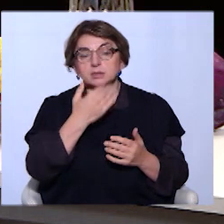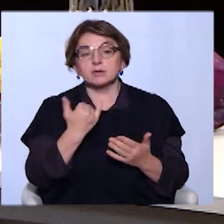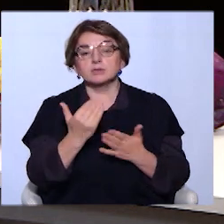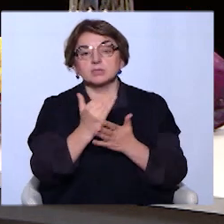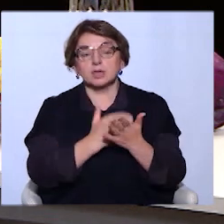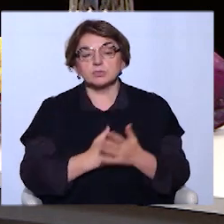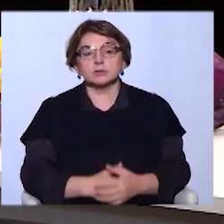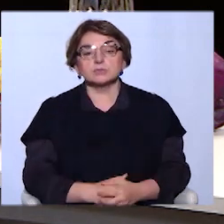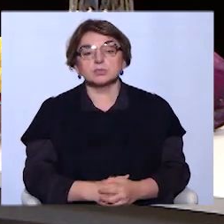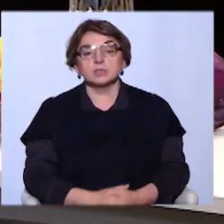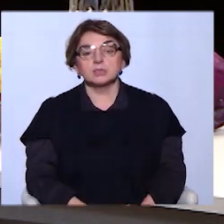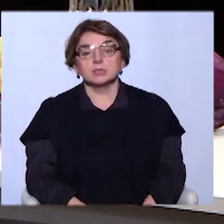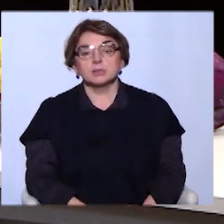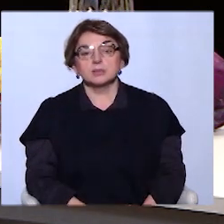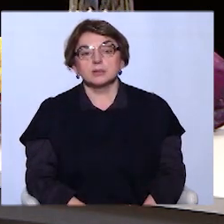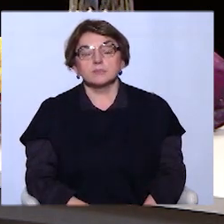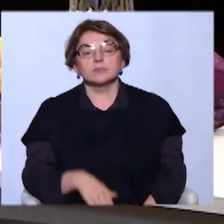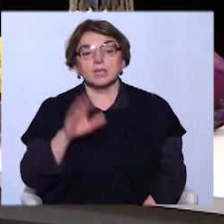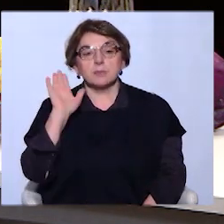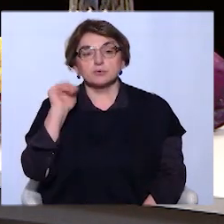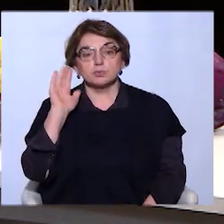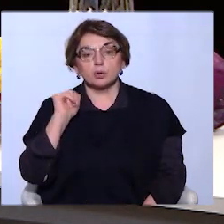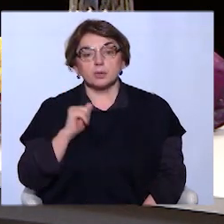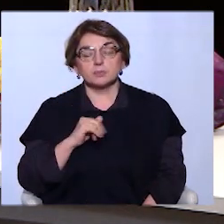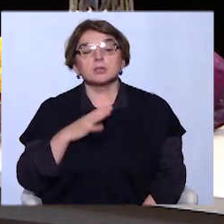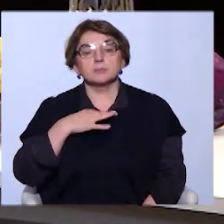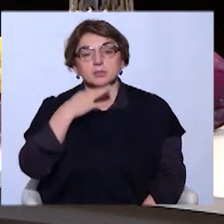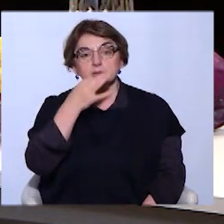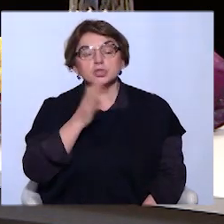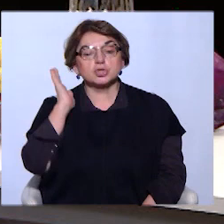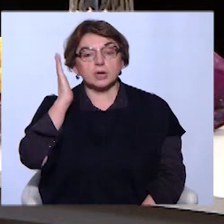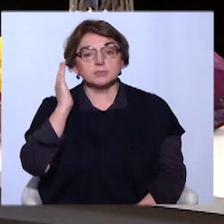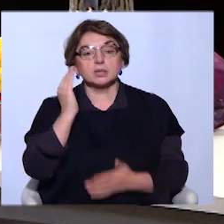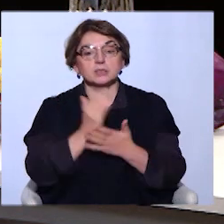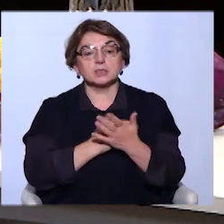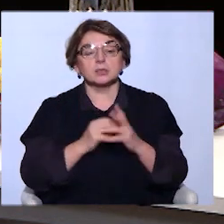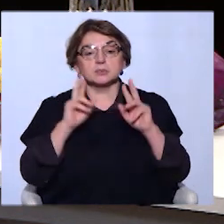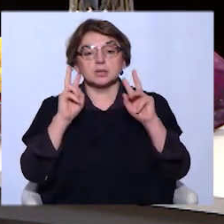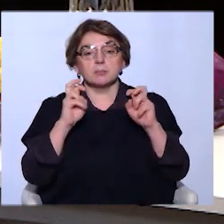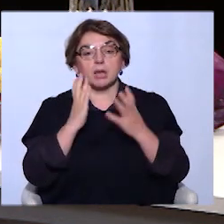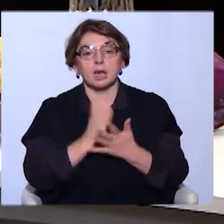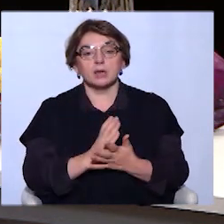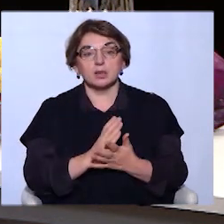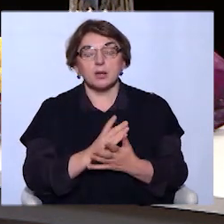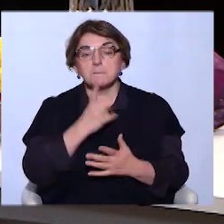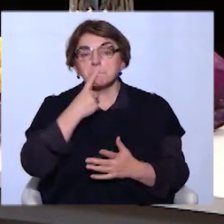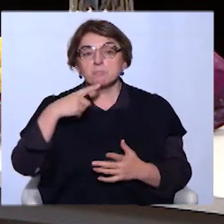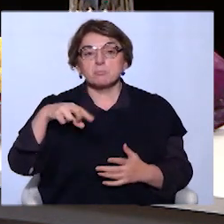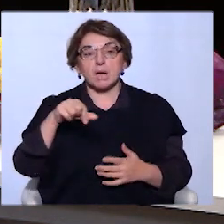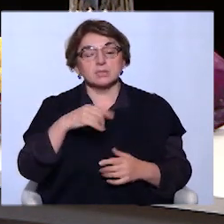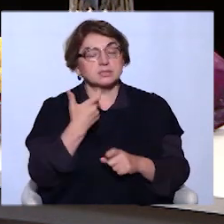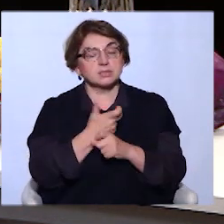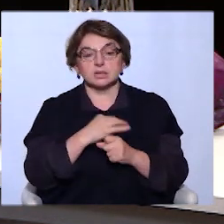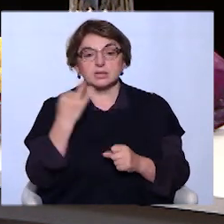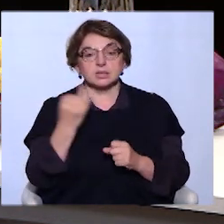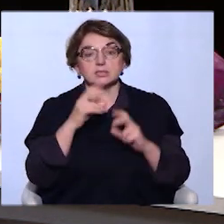დღევანდელი გაკვეთილისთვის და გემშვიდობები. შეგახსენებ, რომ შემდეგი თემა არის მარილები, ძალიან